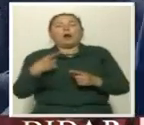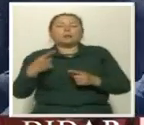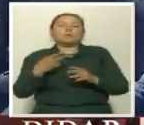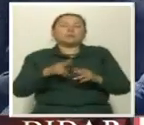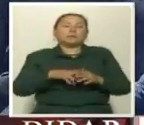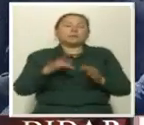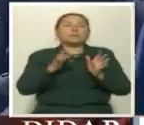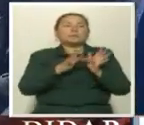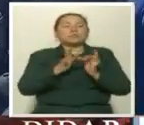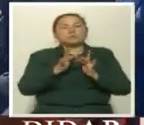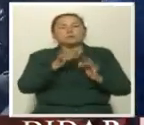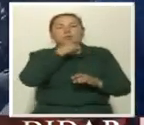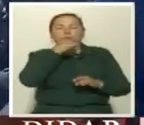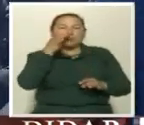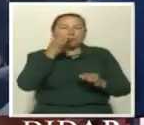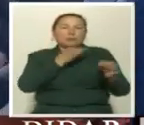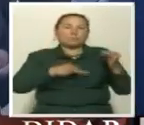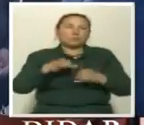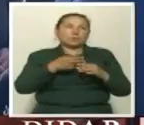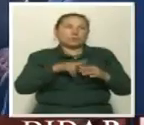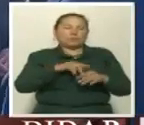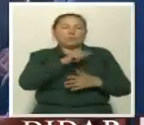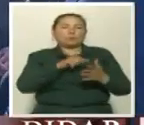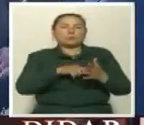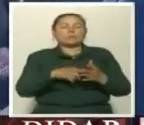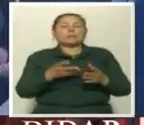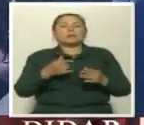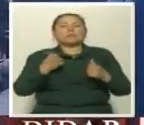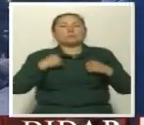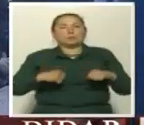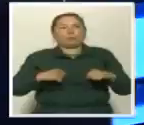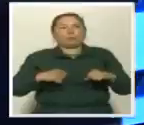в этот священный месяц Рамадан прошу вас обсудить сложившуюся проблему и прийти к мирному решению.